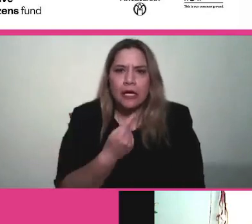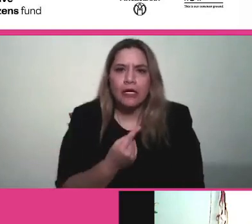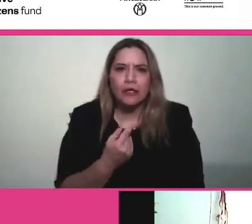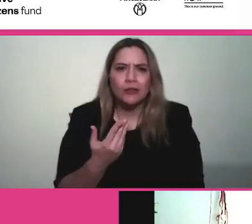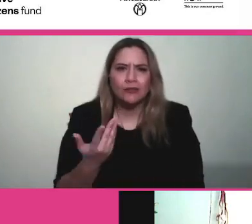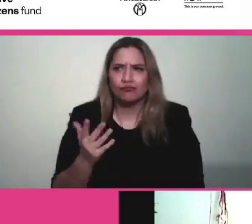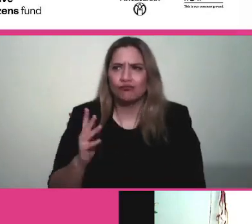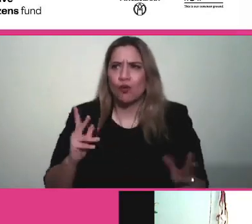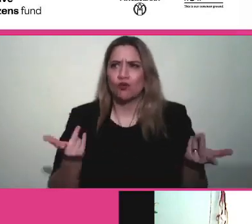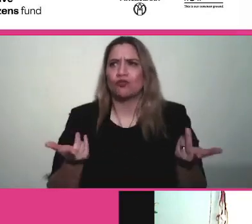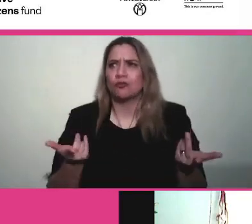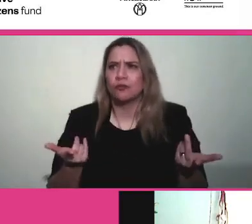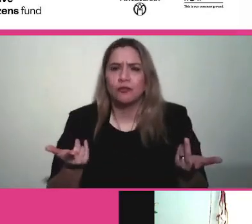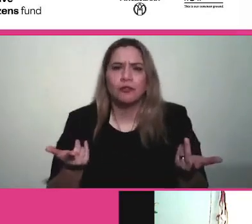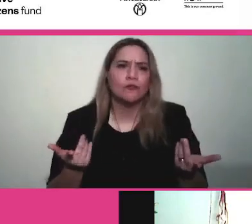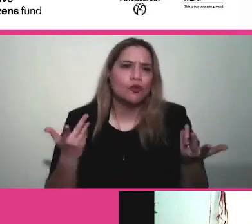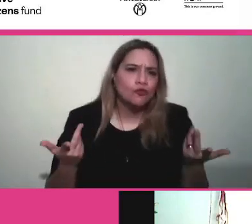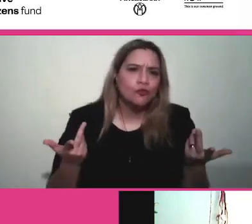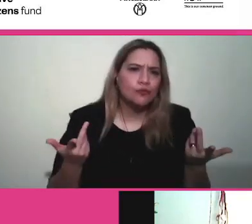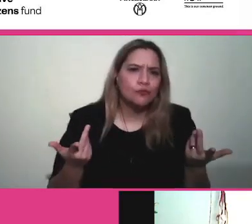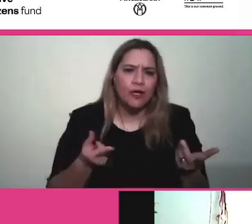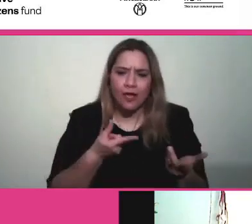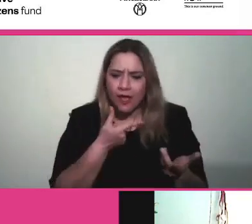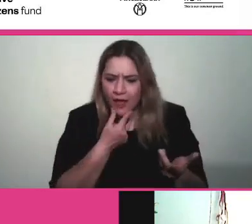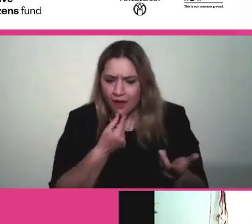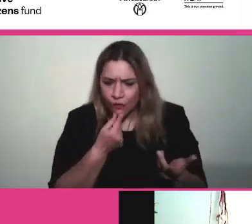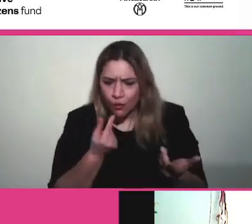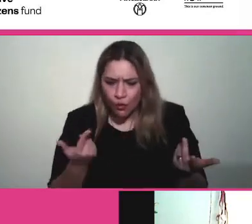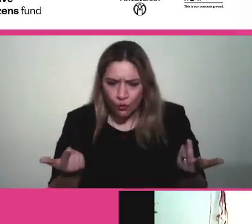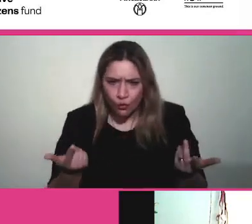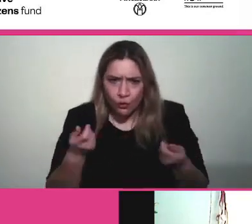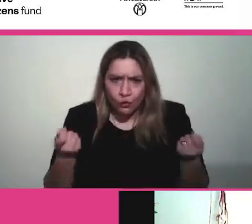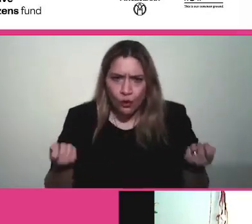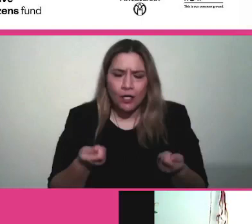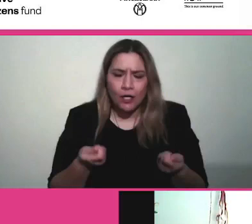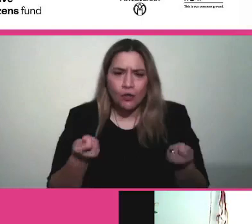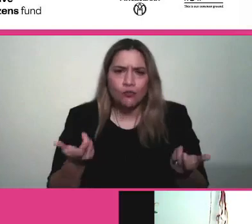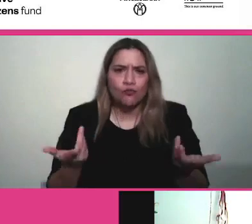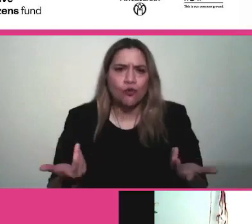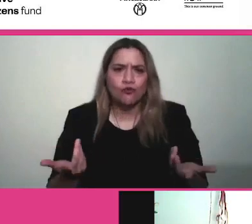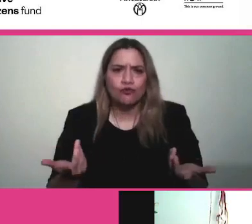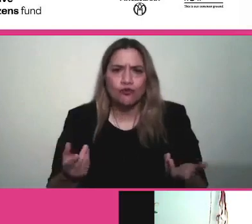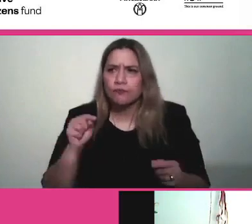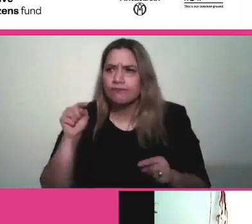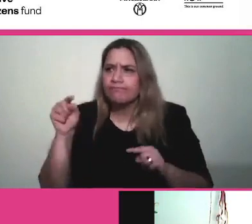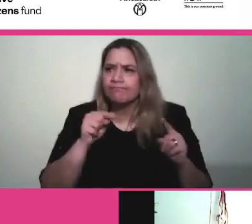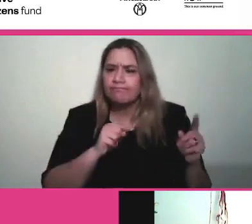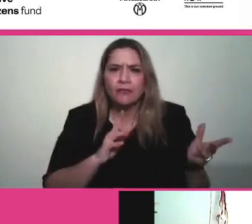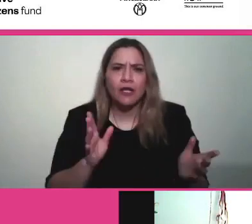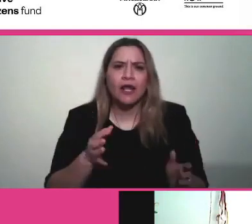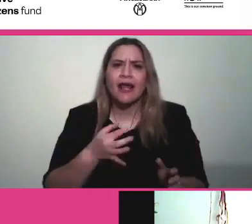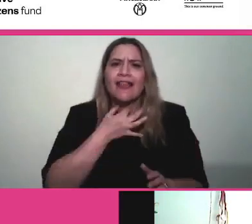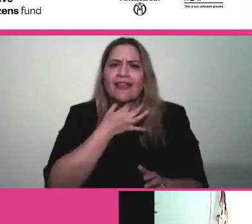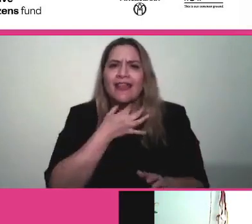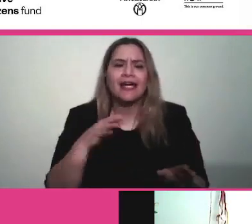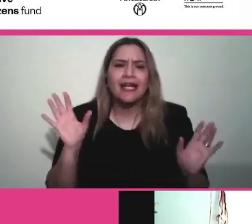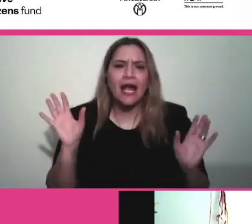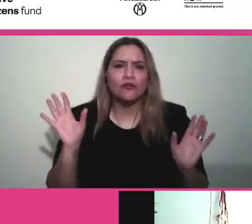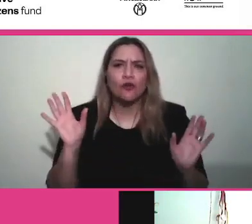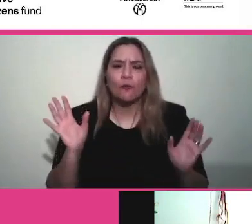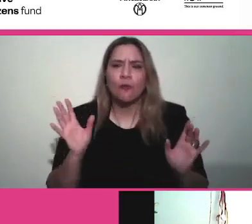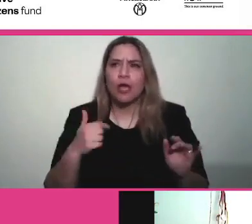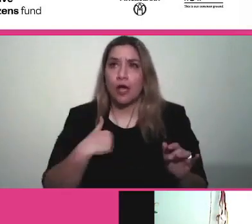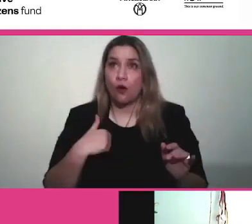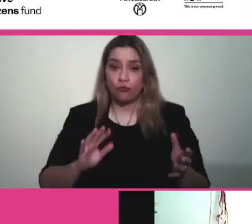πώς είναι εύκολο να κάνω κάτι χωρίς να είμαι κάπου. Πλέον κατάλαβα ότι δεν χρειάζεται να είσαι παραολυμπιονίκης ή να